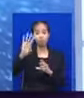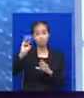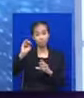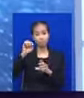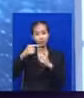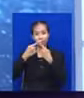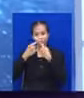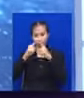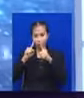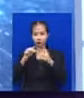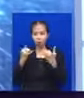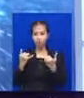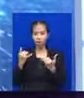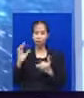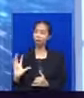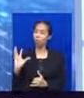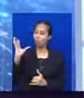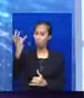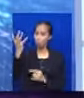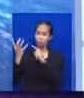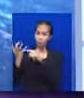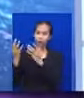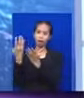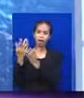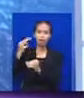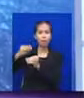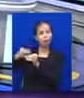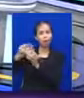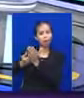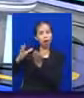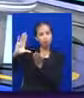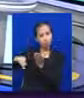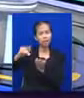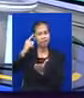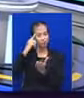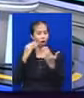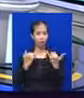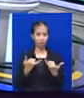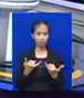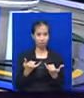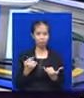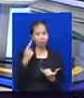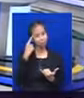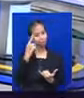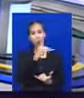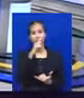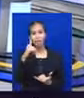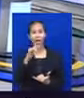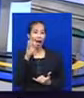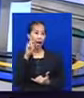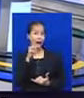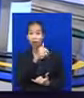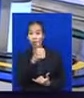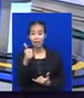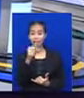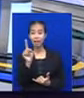คะแต่ว่าจากสถานการณ์ราคาน้ำมันในตลาดโลกที่ขยับลงต่อเนื่องนะคะก็คาดว่าวันนี้ค่ะก็มีแนวโน้มที่จะมีข่าวดีนะ